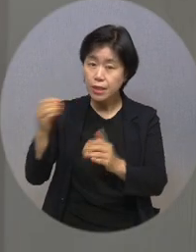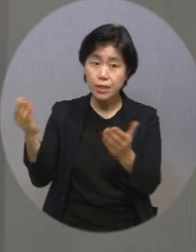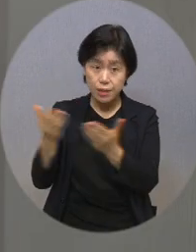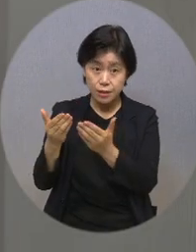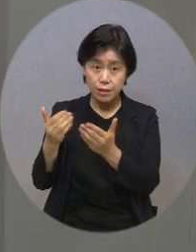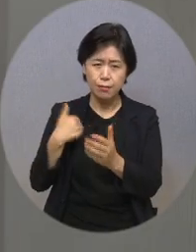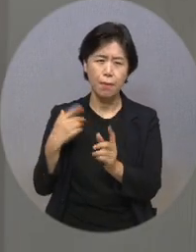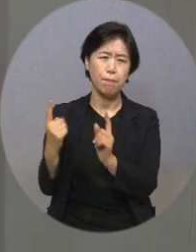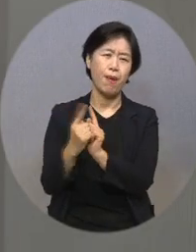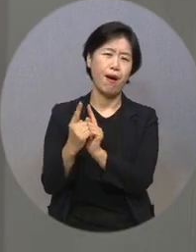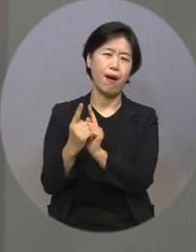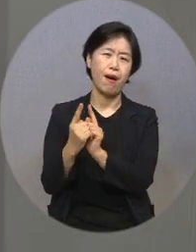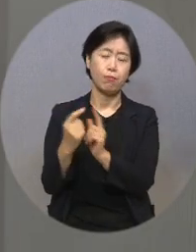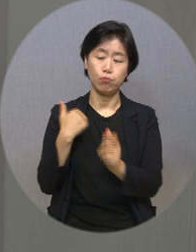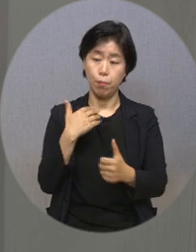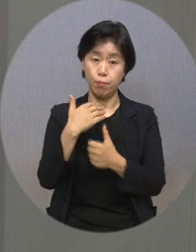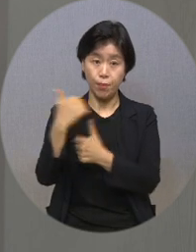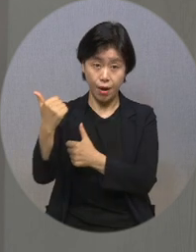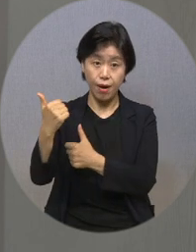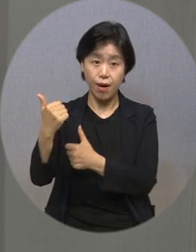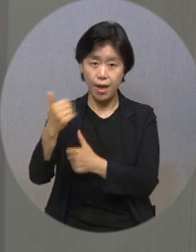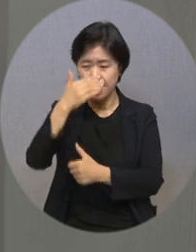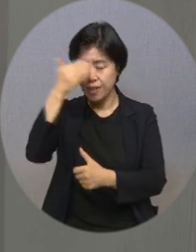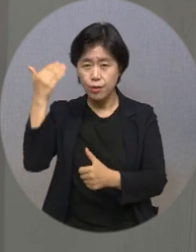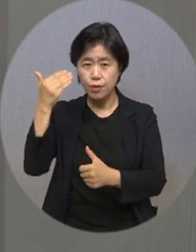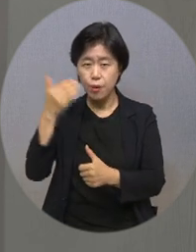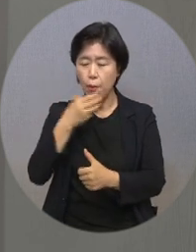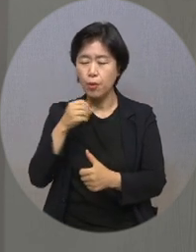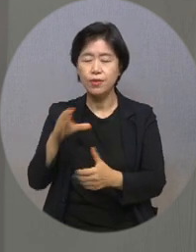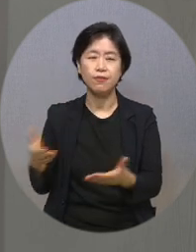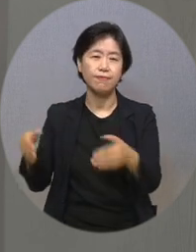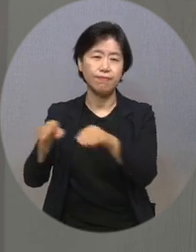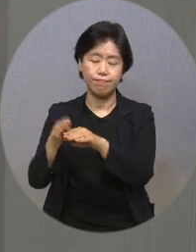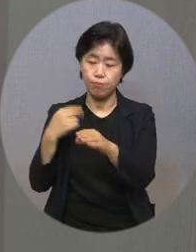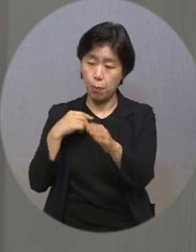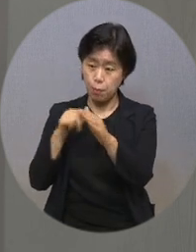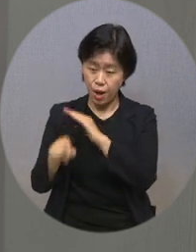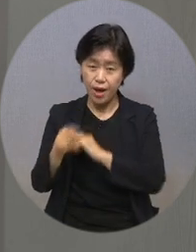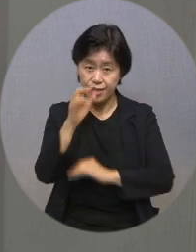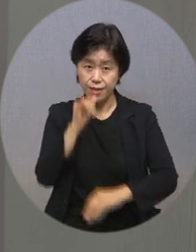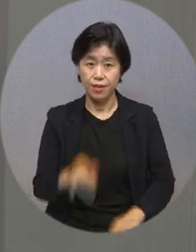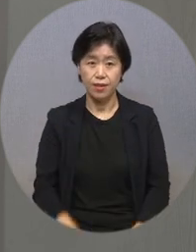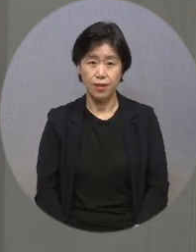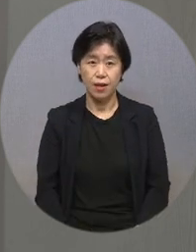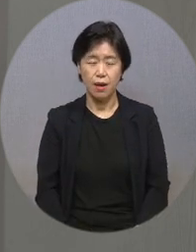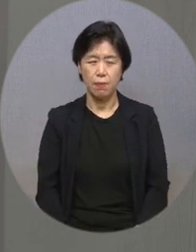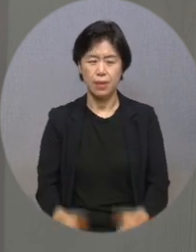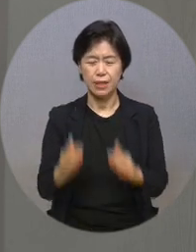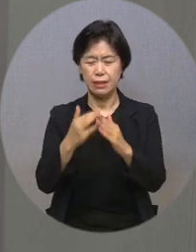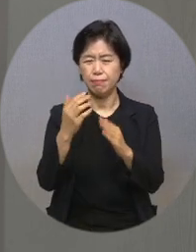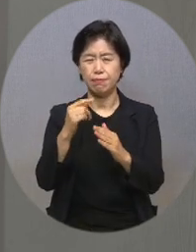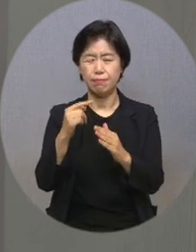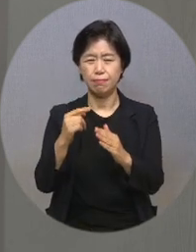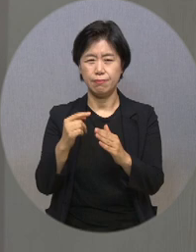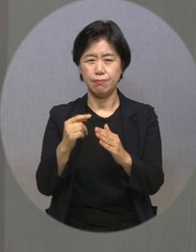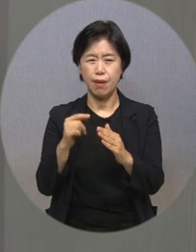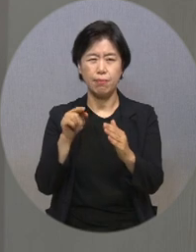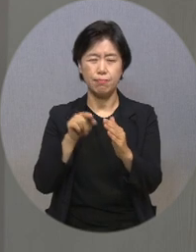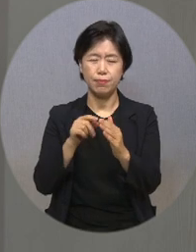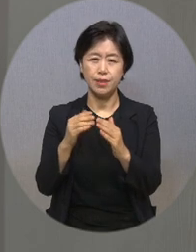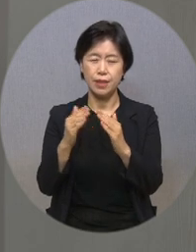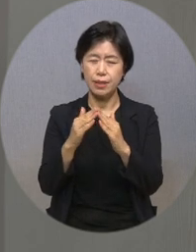일하고 있는 현장에 갔는데 청소년 복지관이었어요. 근데 그, 뭐 가출 청소년도 있고요. 또